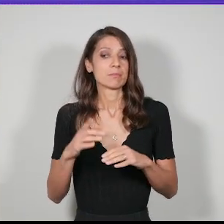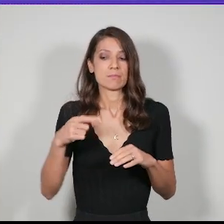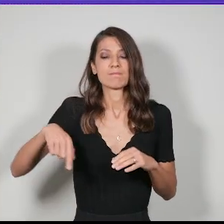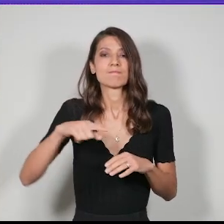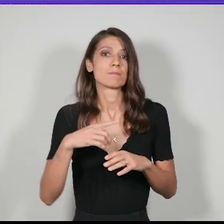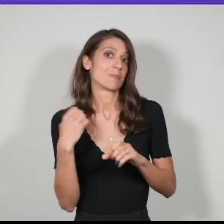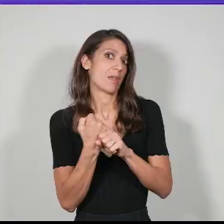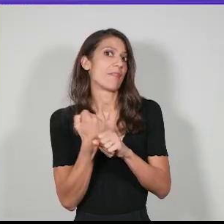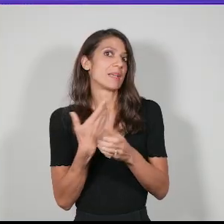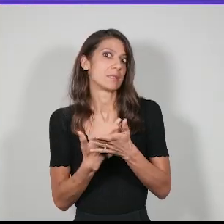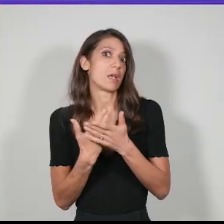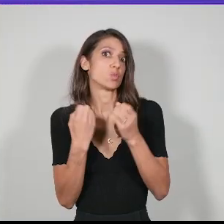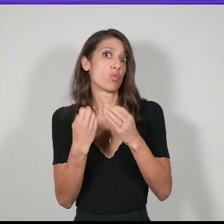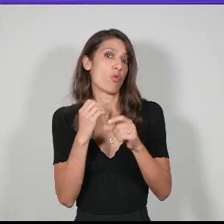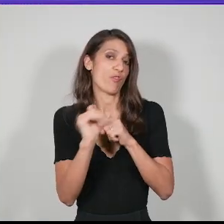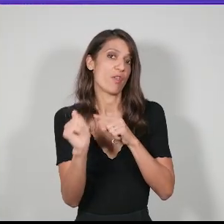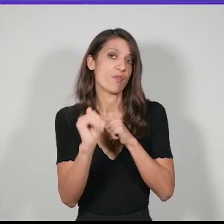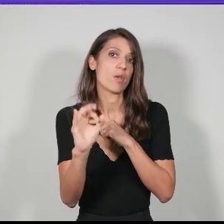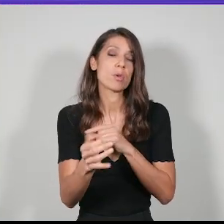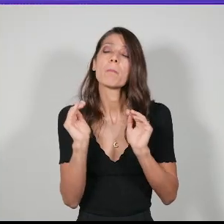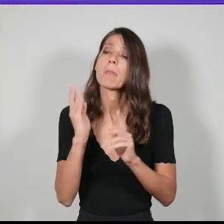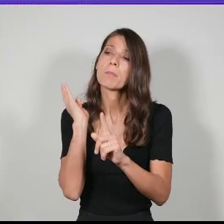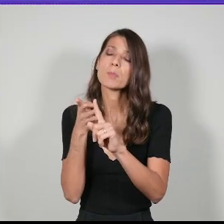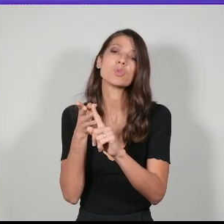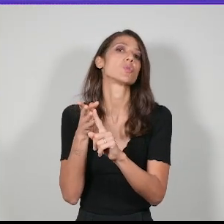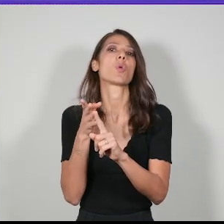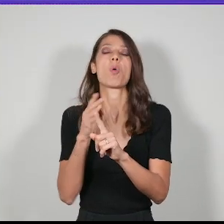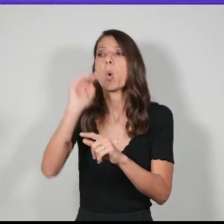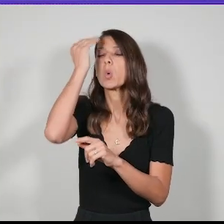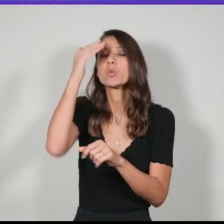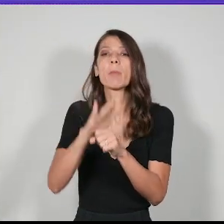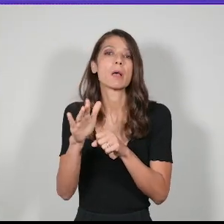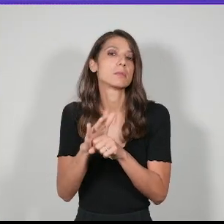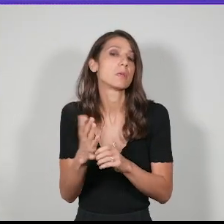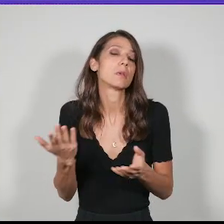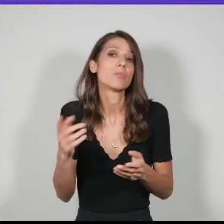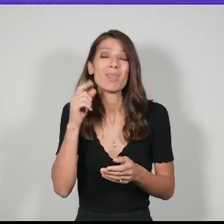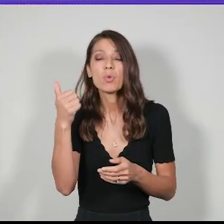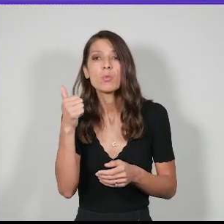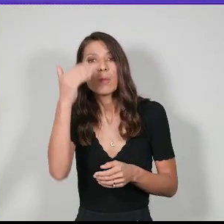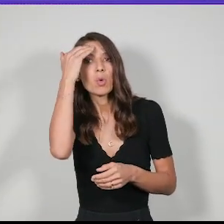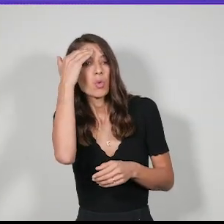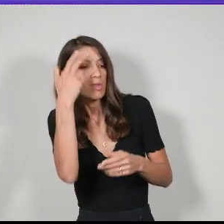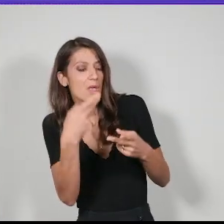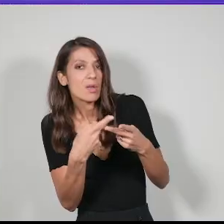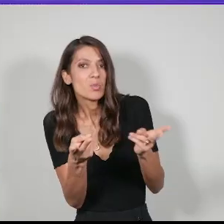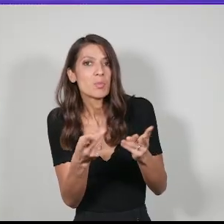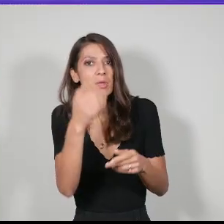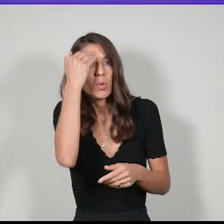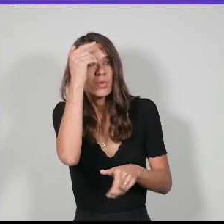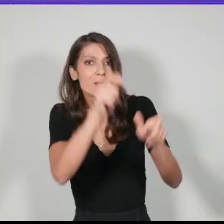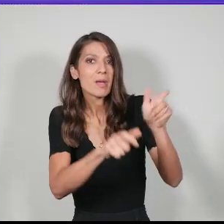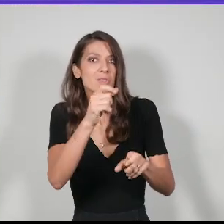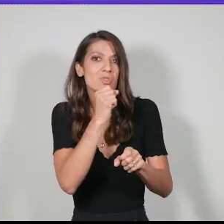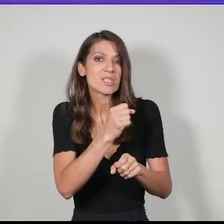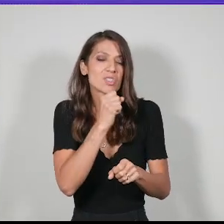ce travail-là souvent. Même si cette mission, elle n'est pas suffisamment reconnue, parce qu'ils sont proches de leur public. Parce que moi, ce qui me frappe quand même dans ce que vous